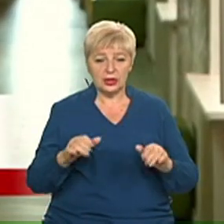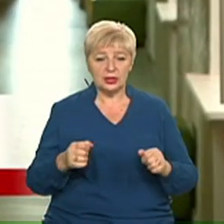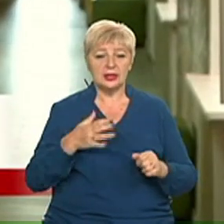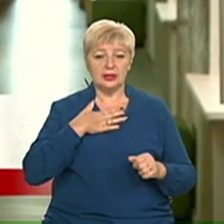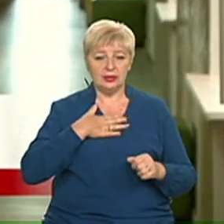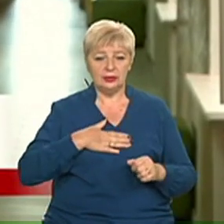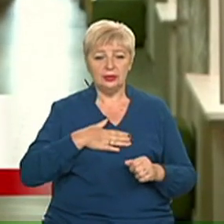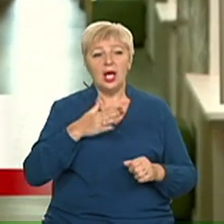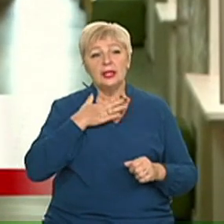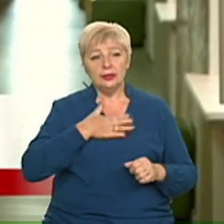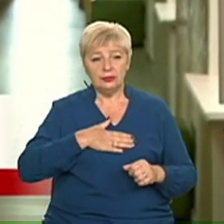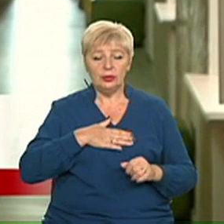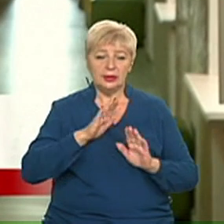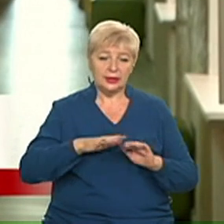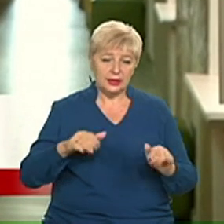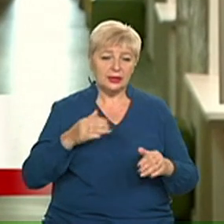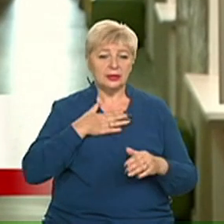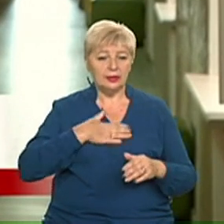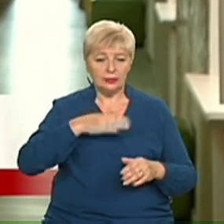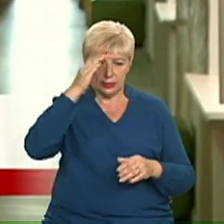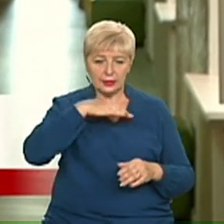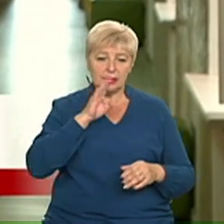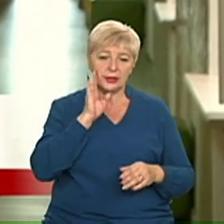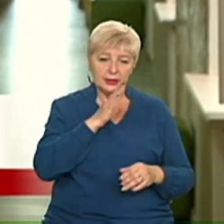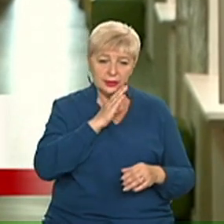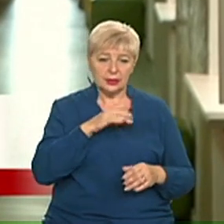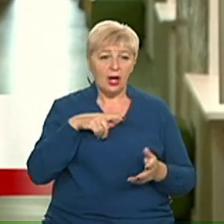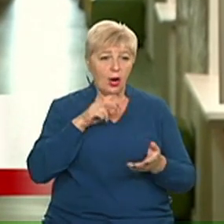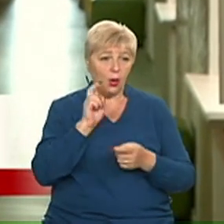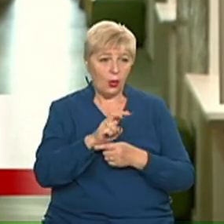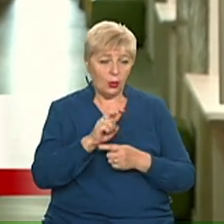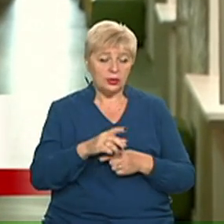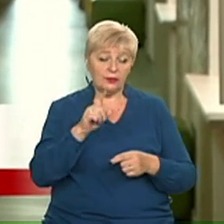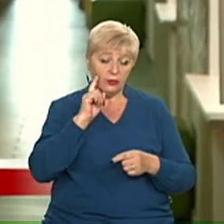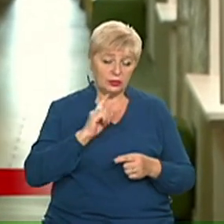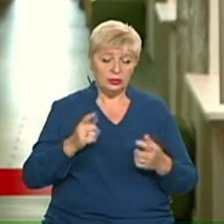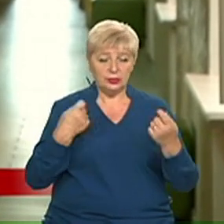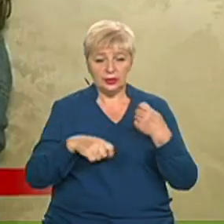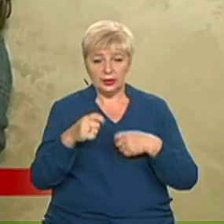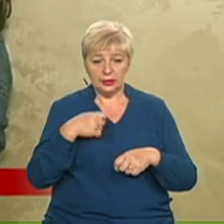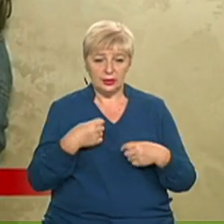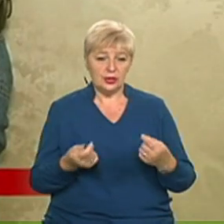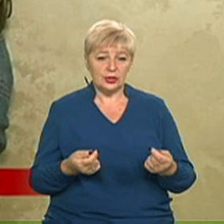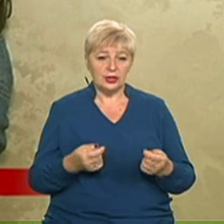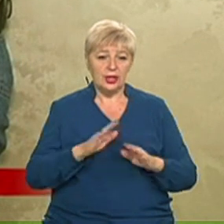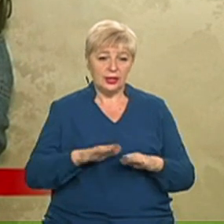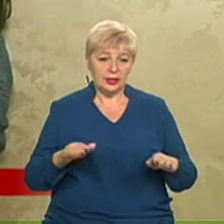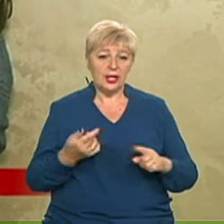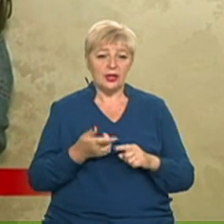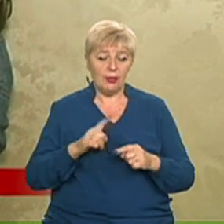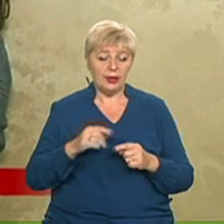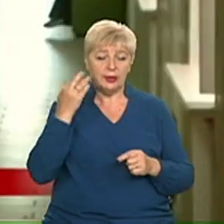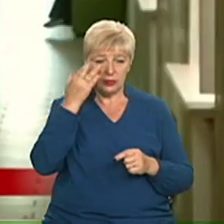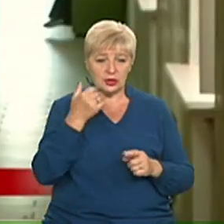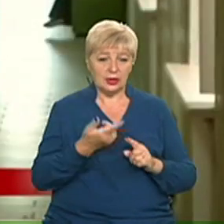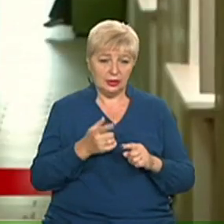батьки, довольні діти. Ходимо в удобній одежі, яка прям повсякденна одежа, і діти, звісно, об цьому мечтали. Я